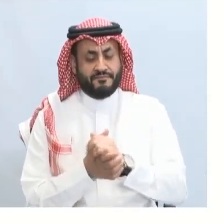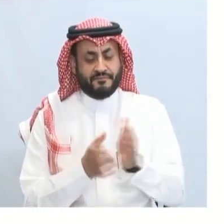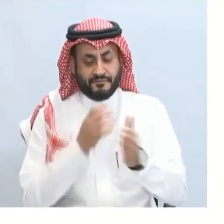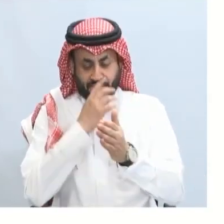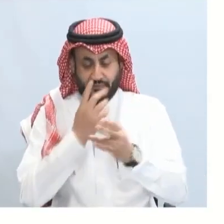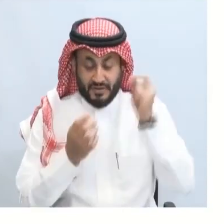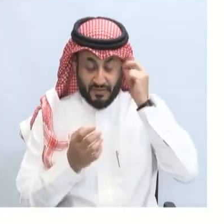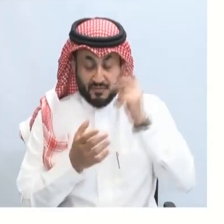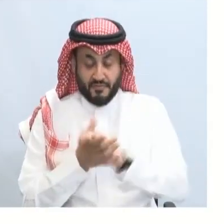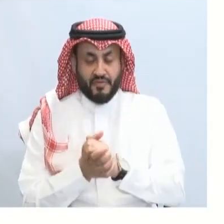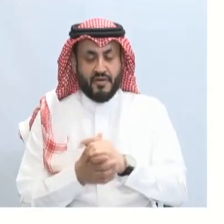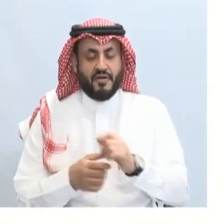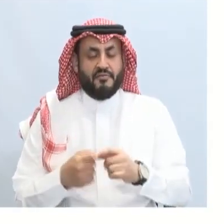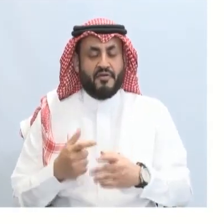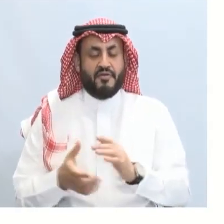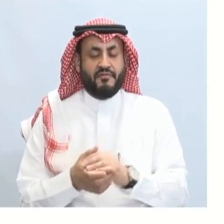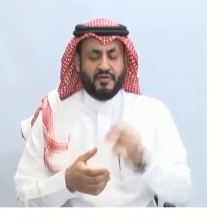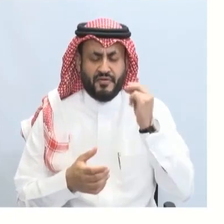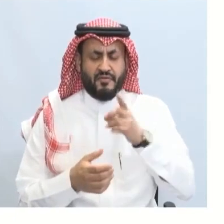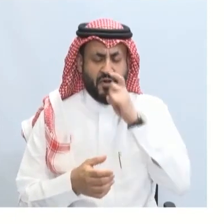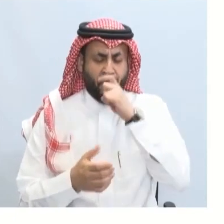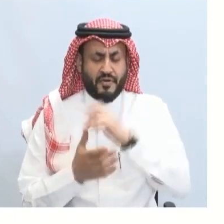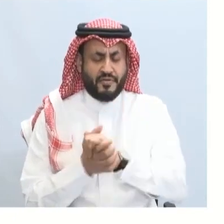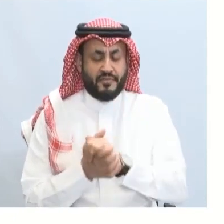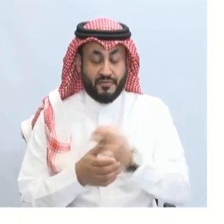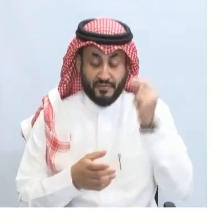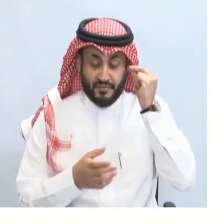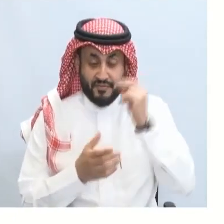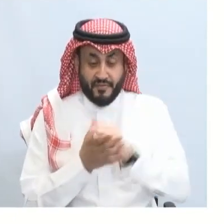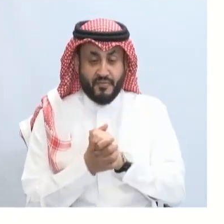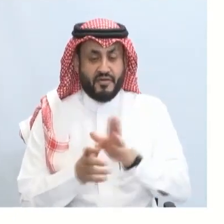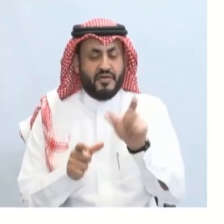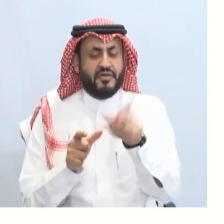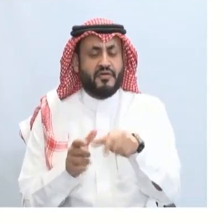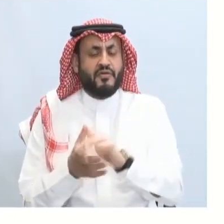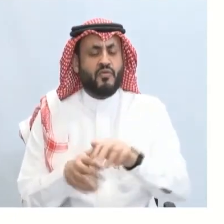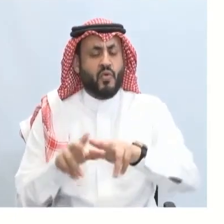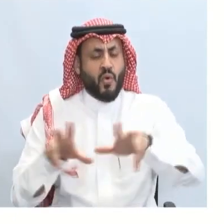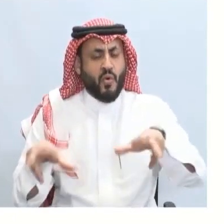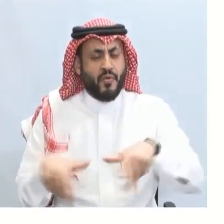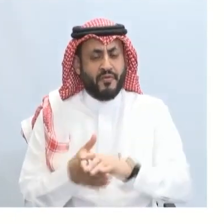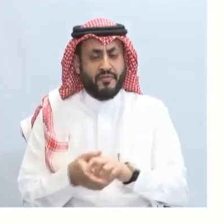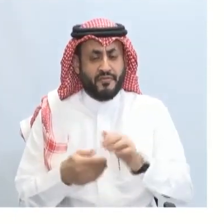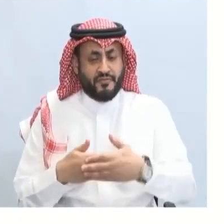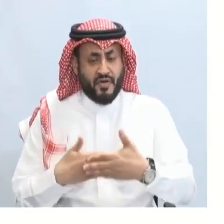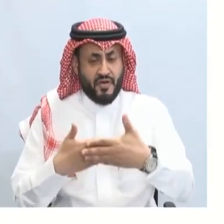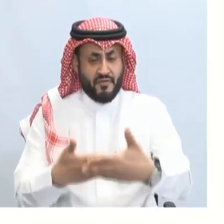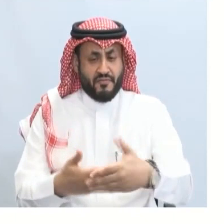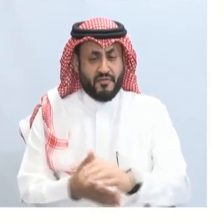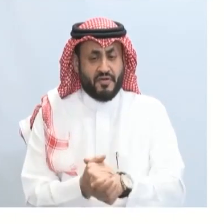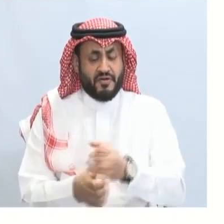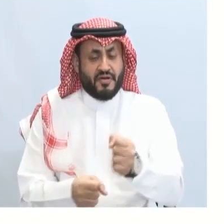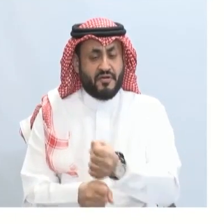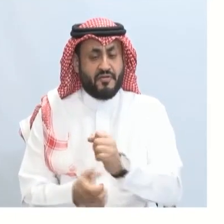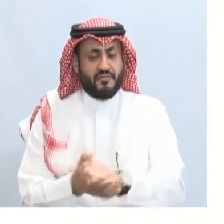بالعقل والشعور بالواجب وادراك الانسان ذلك ادراكا كاملا يدفعه للقيام